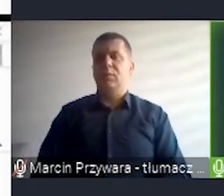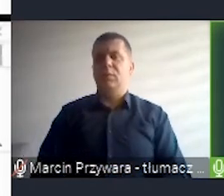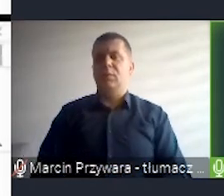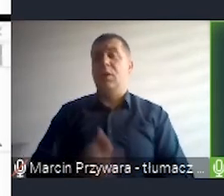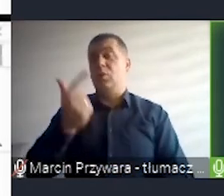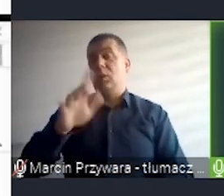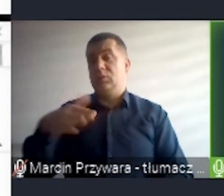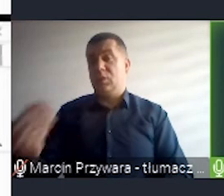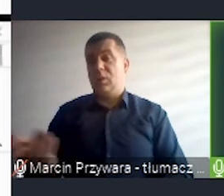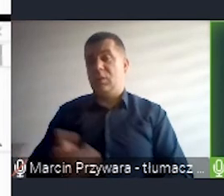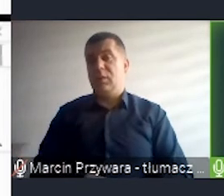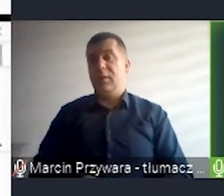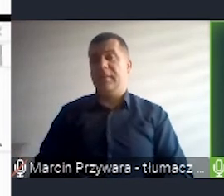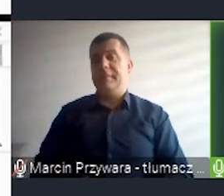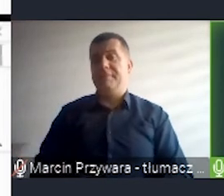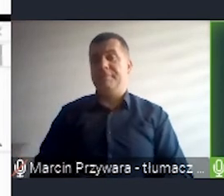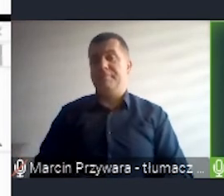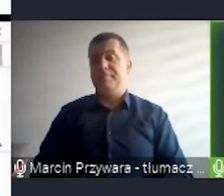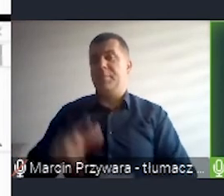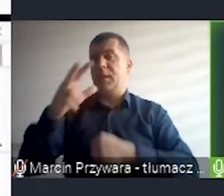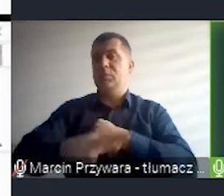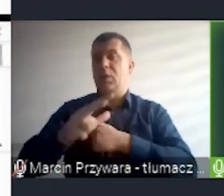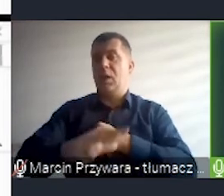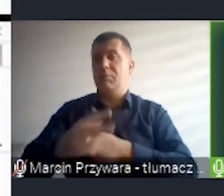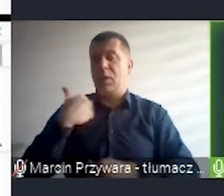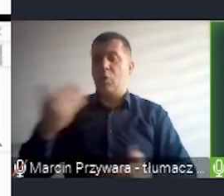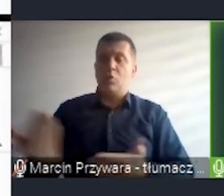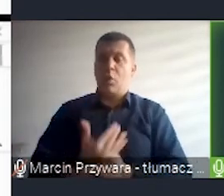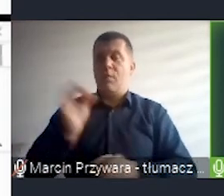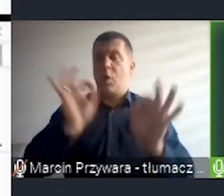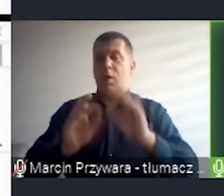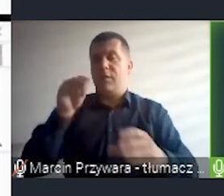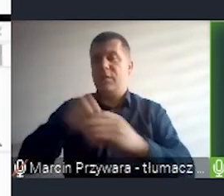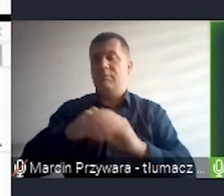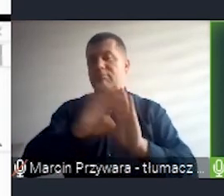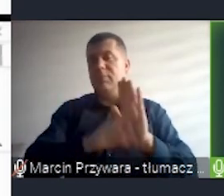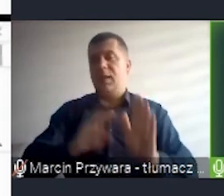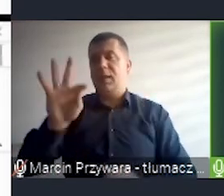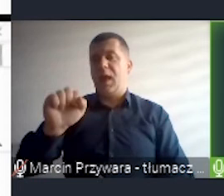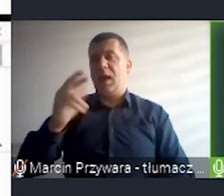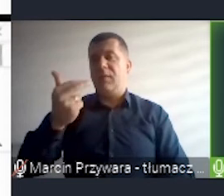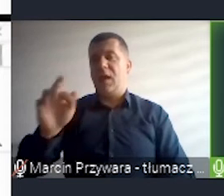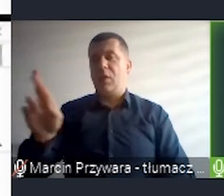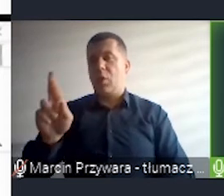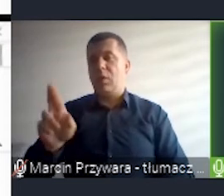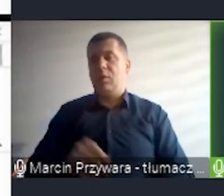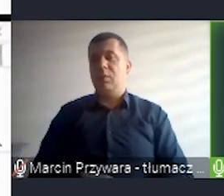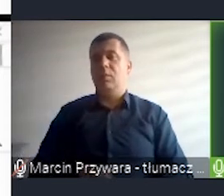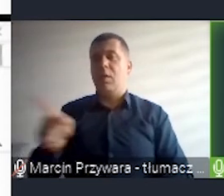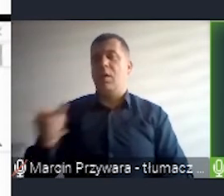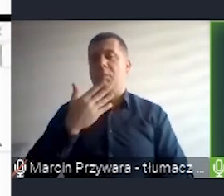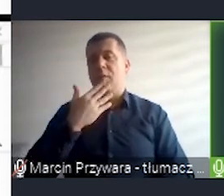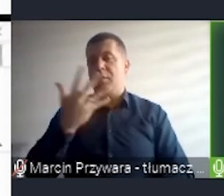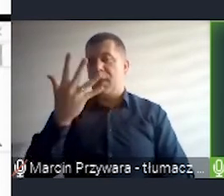drugiej strony pojawiła się w sierpniu nowa korekta w taryfikatorze, która mówi o tym,